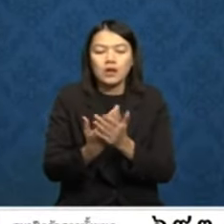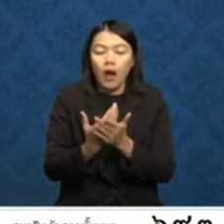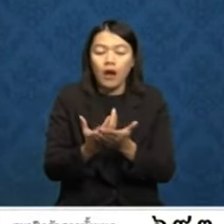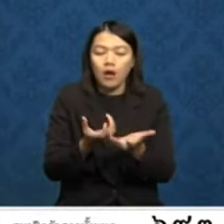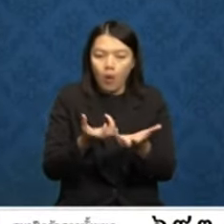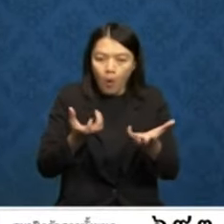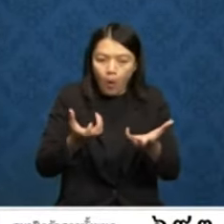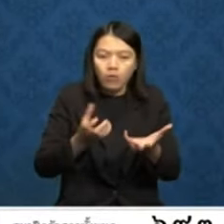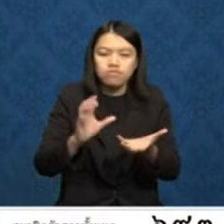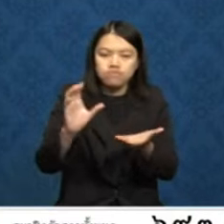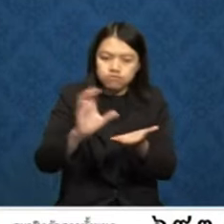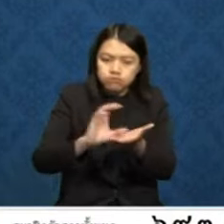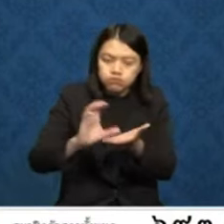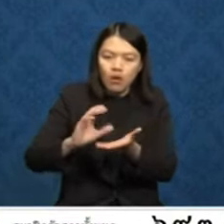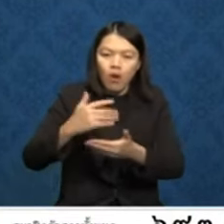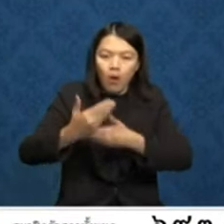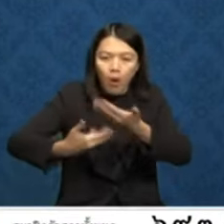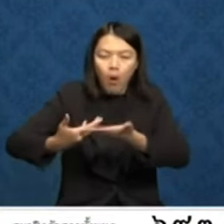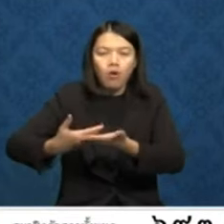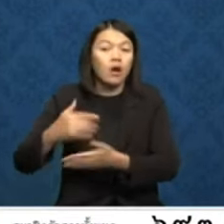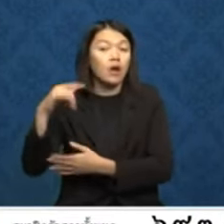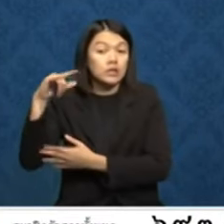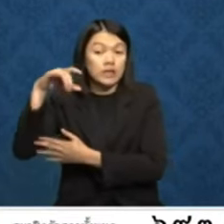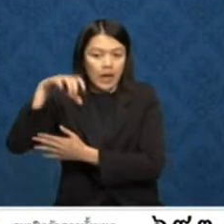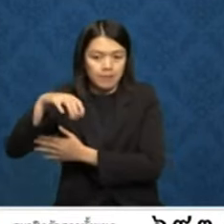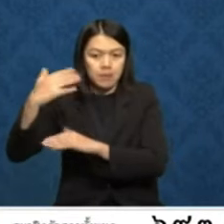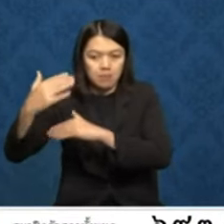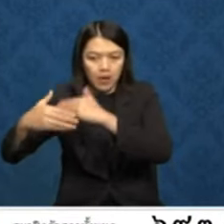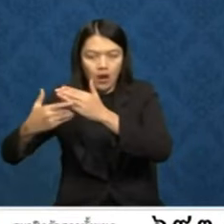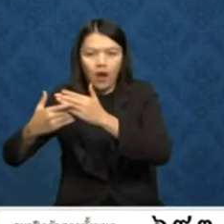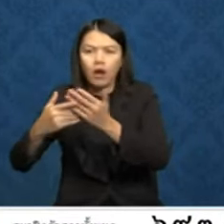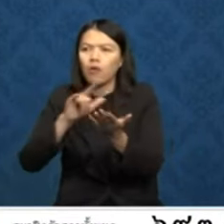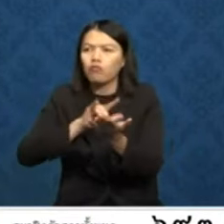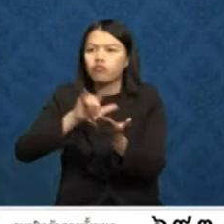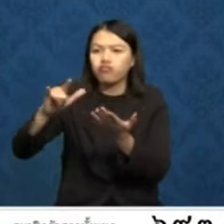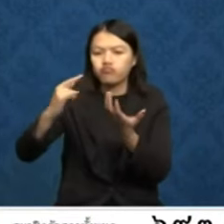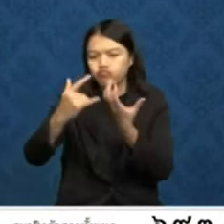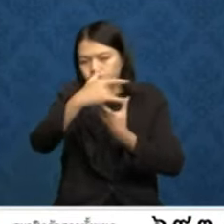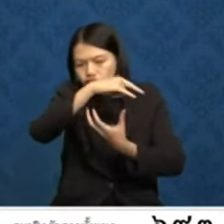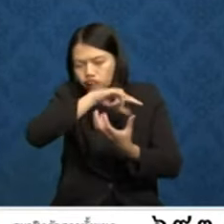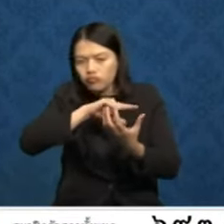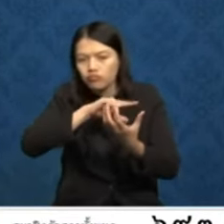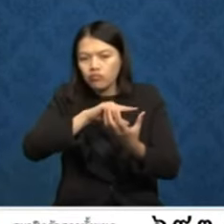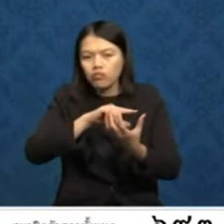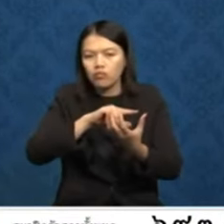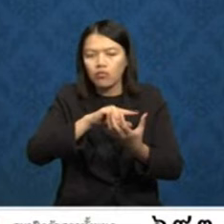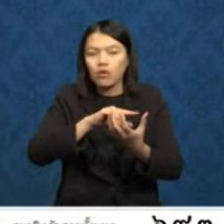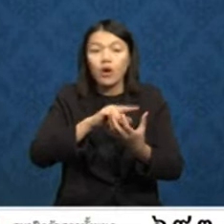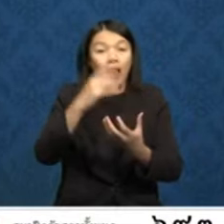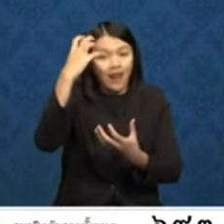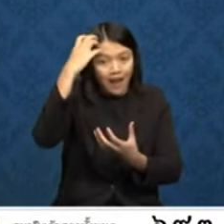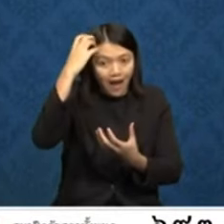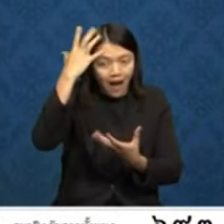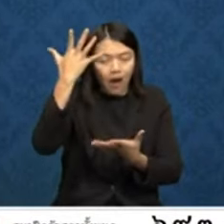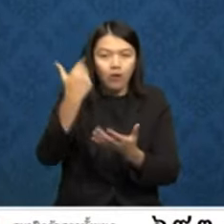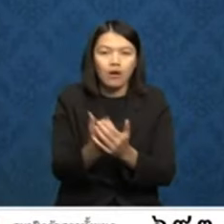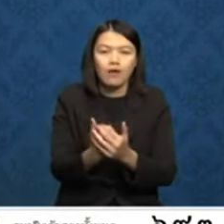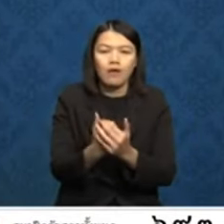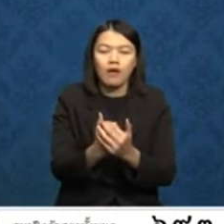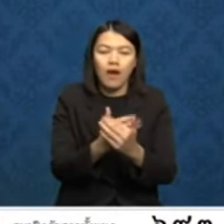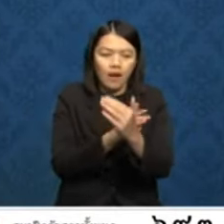าพัฒนาสนามบินและเส้นทางการบินใหม่ๆเช่นสนามบินล้านนาสนามบินอันด